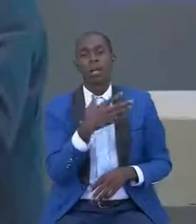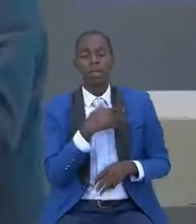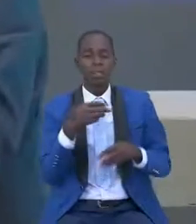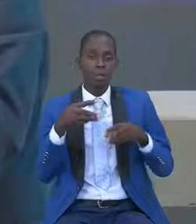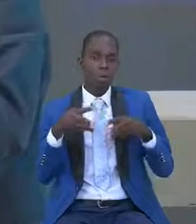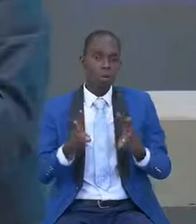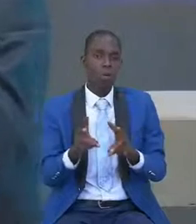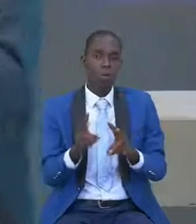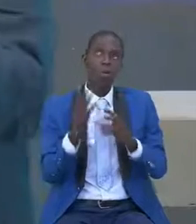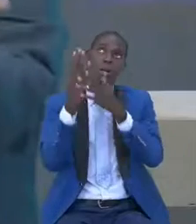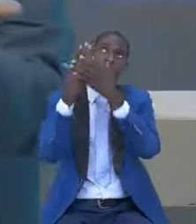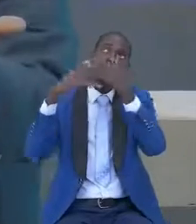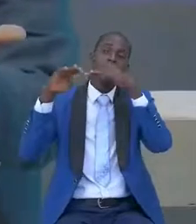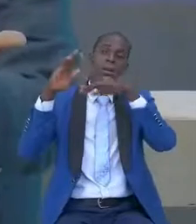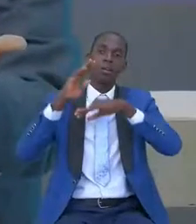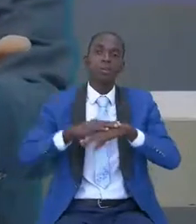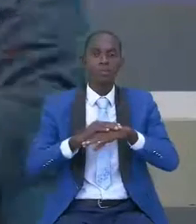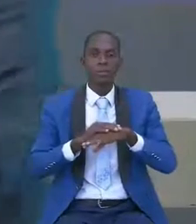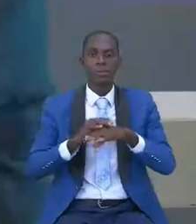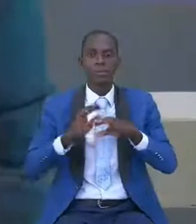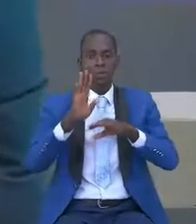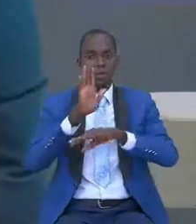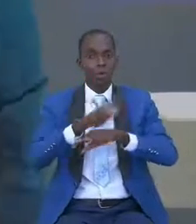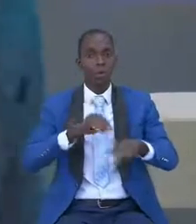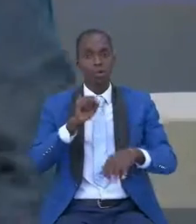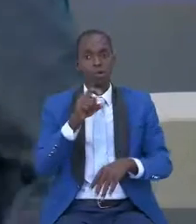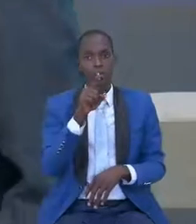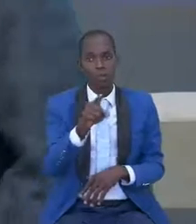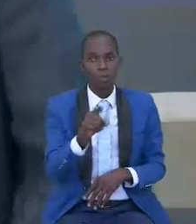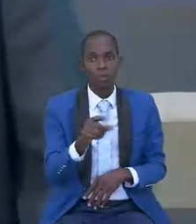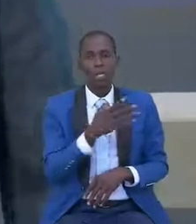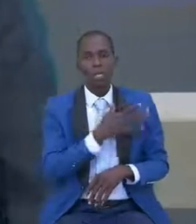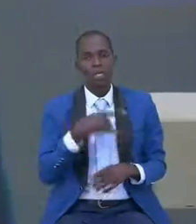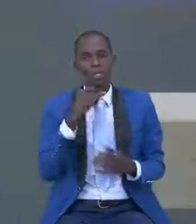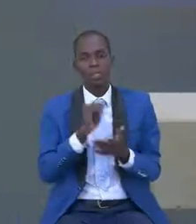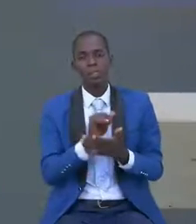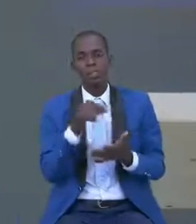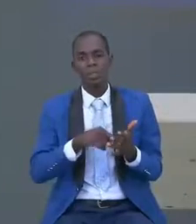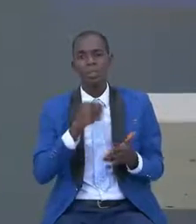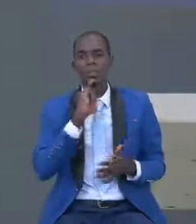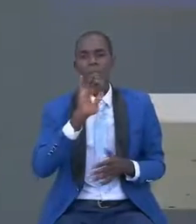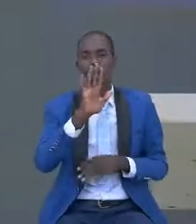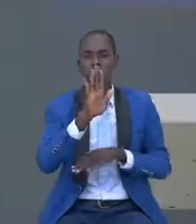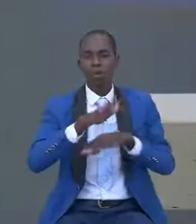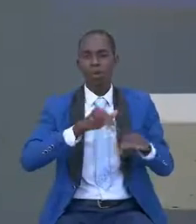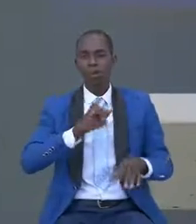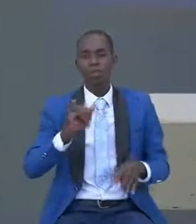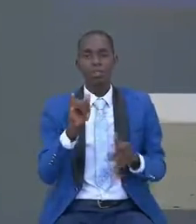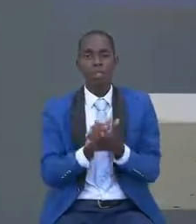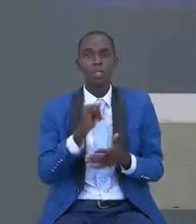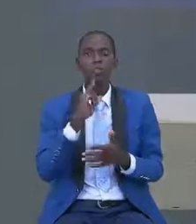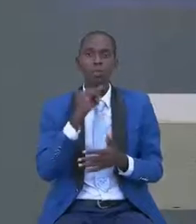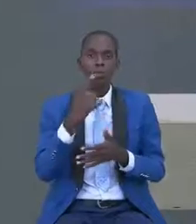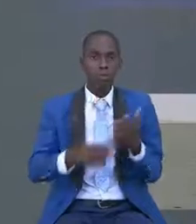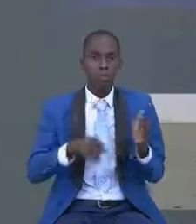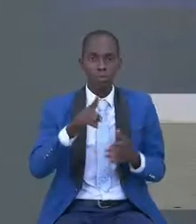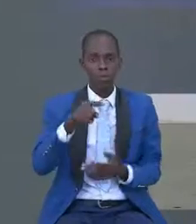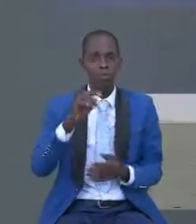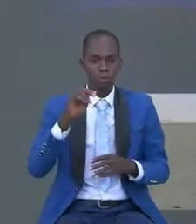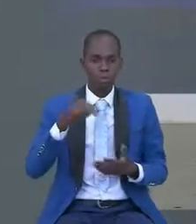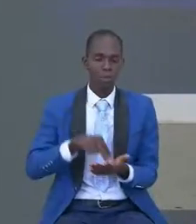ciel te donne le titre et dit voici ton appel. C'est de cette manière que tu dois te